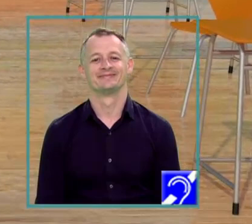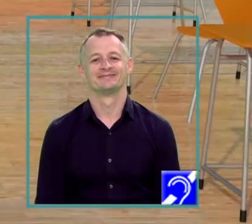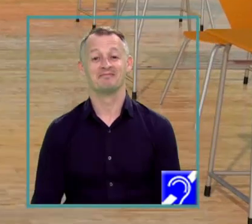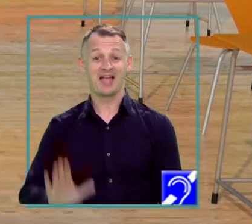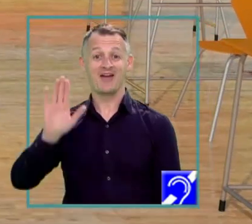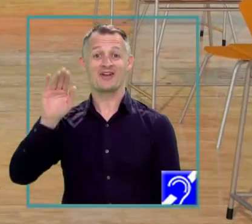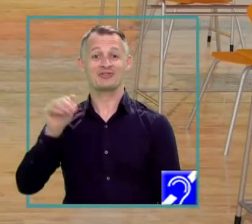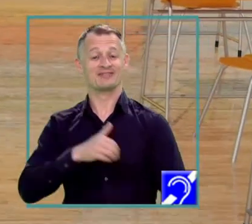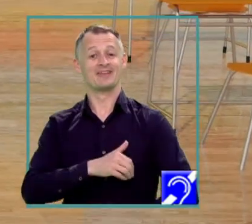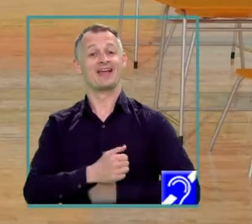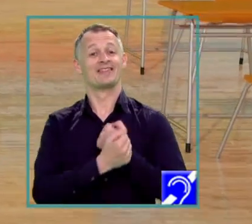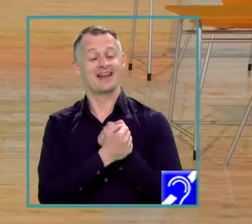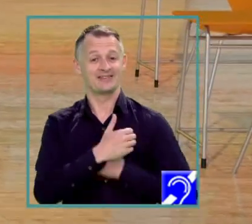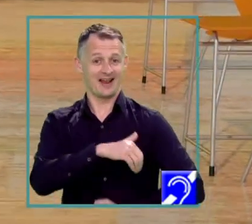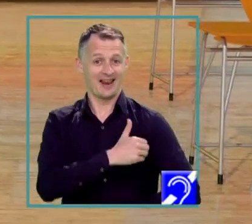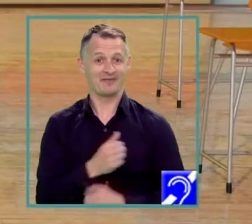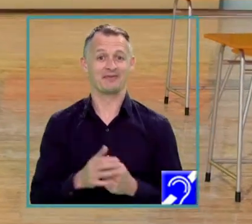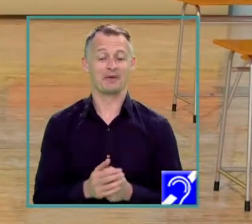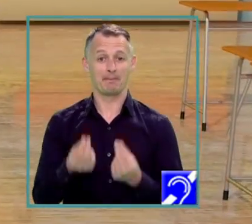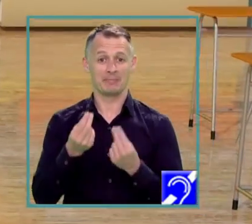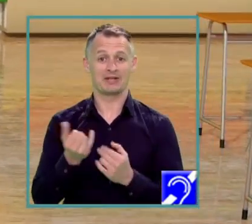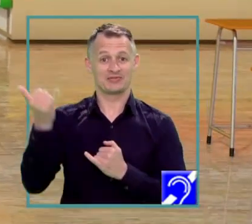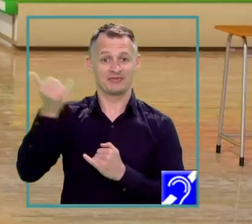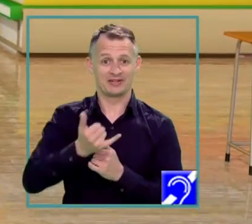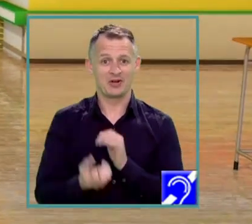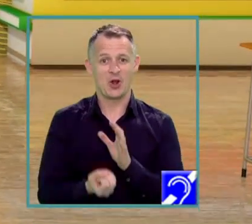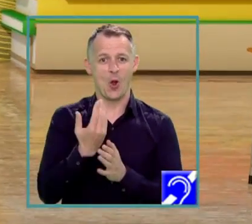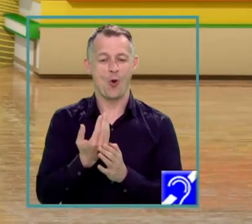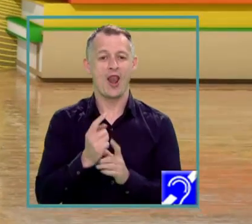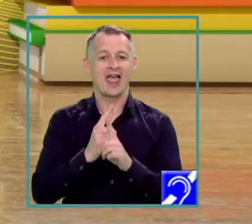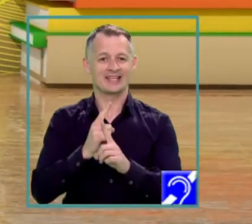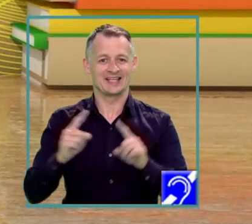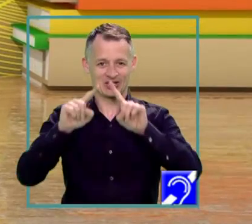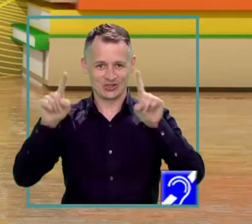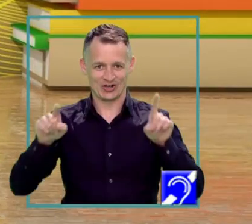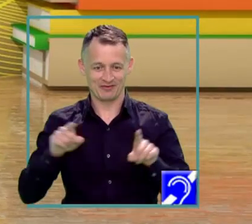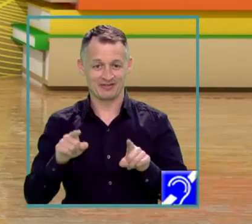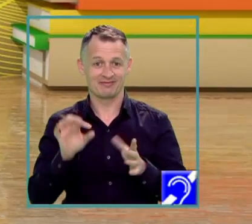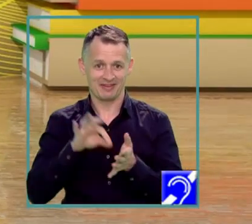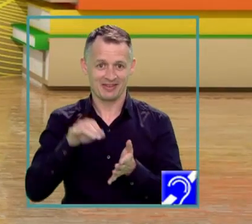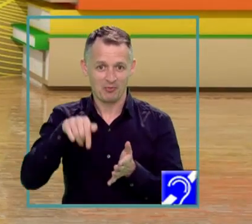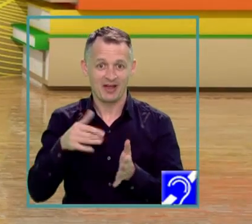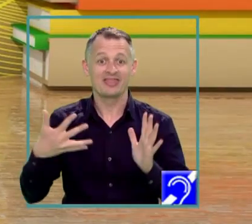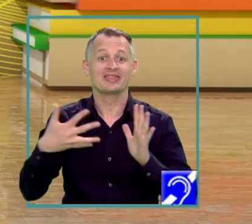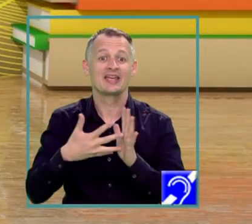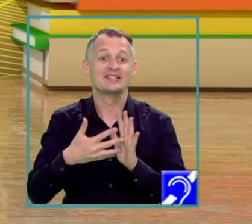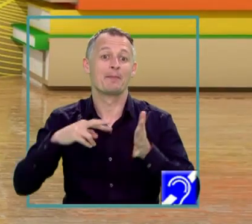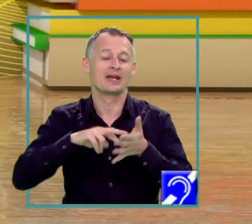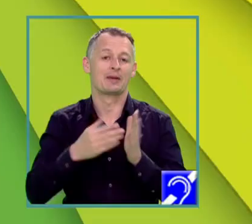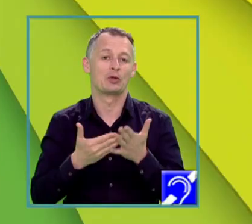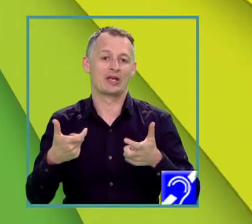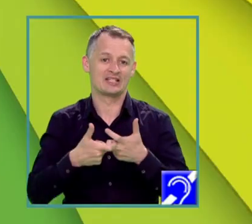Vă salut dragi elevi Bine ați venit la o nouă lecție de geografie de data aceasta pestera antrenament în pregătirea voastră de